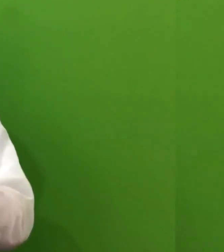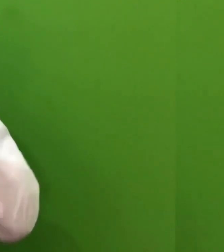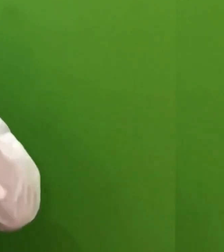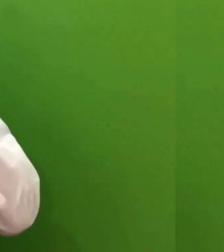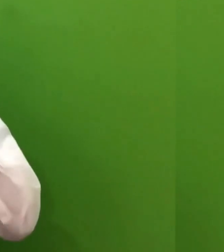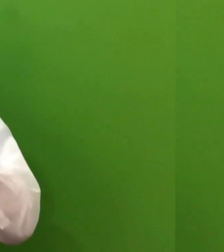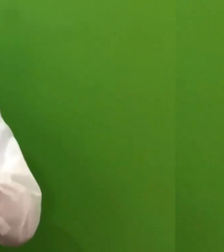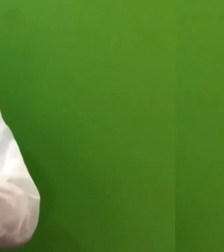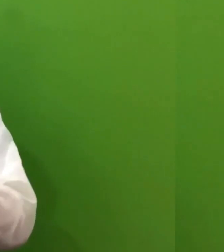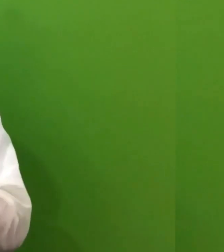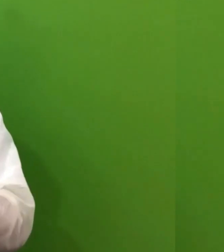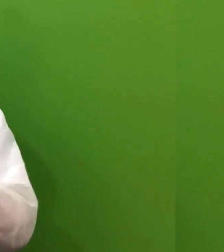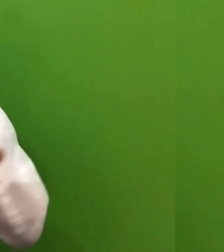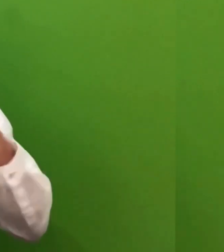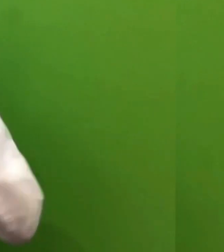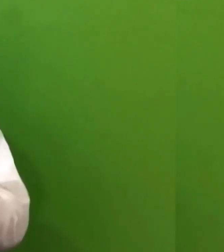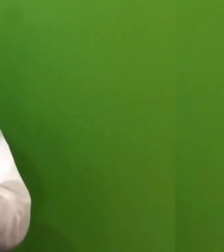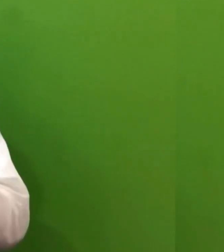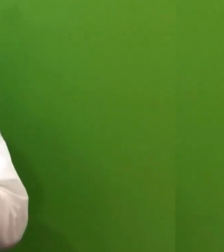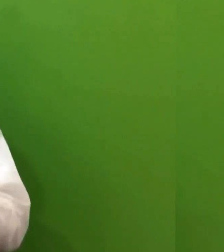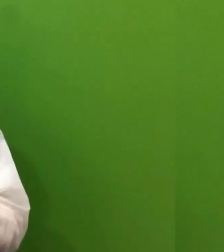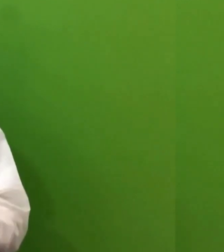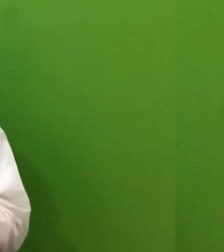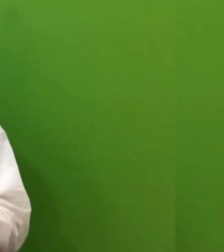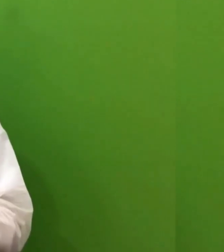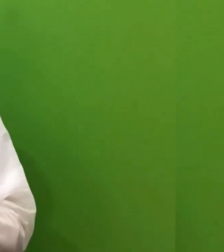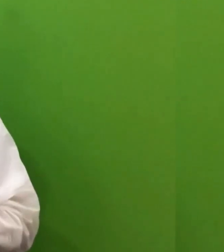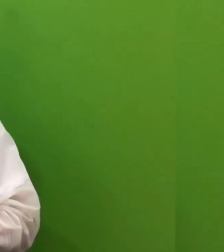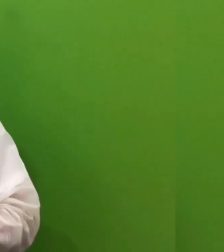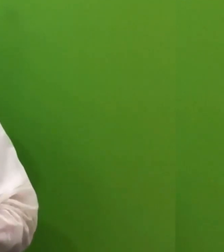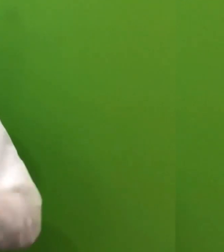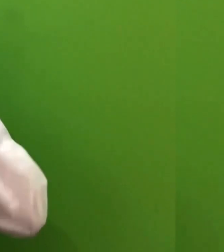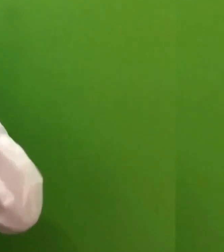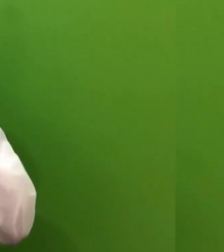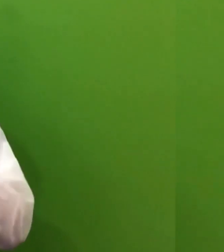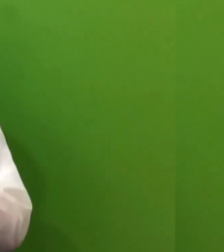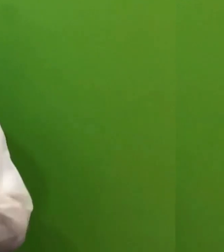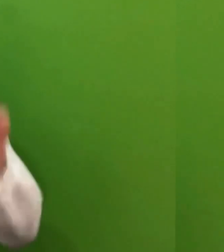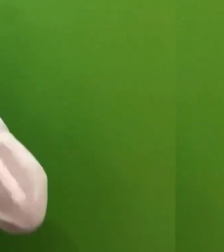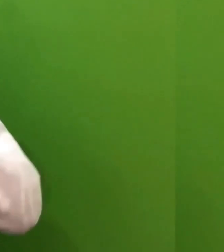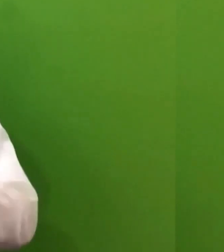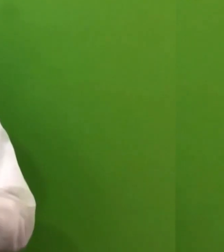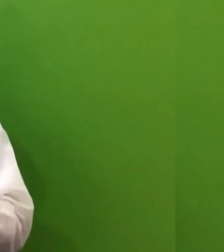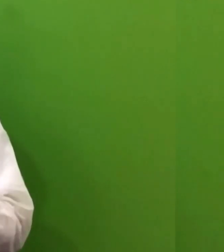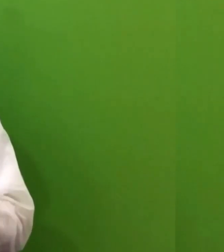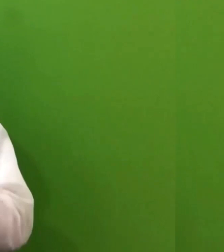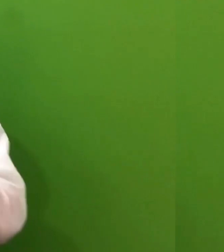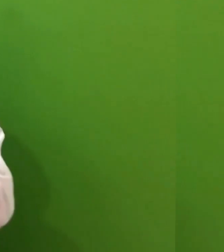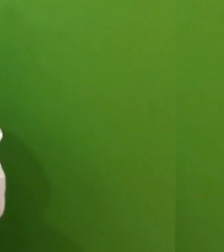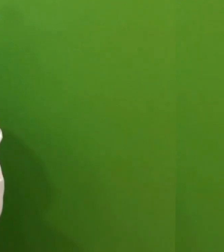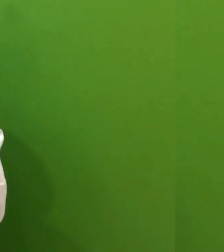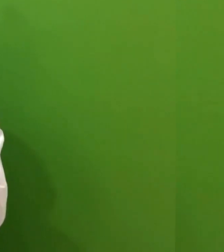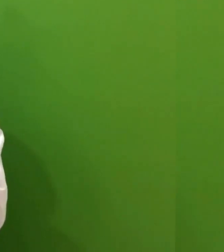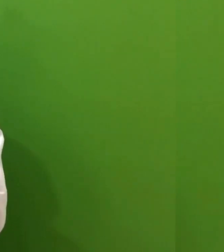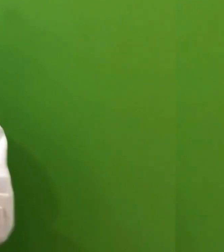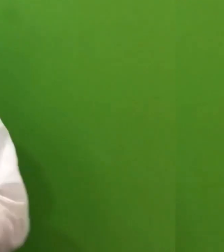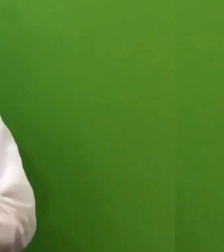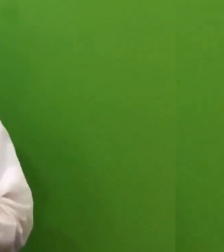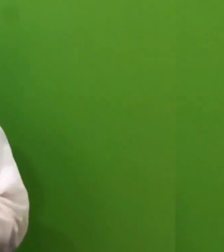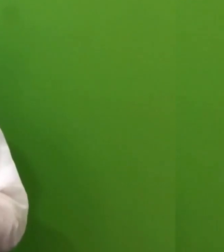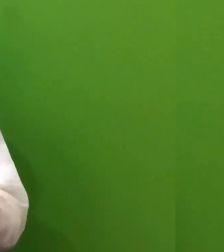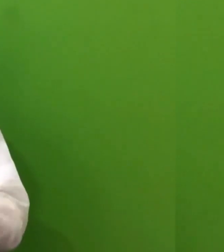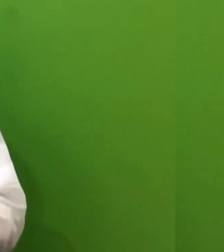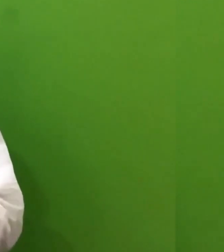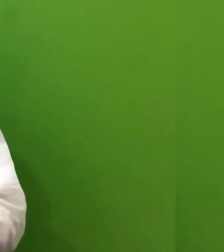치유로 새로운 틀이 세워지도록 인도하여 주시옵고 우리의 모든 삶이 오직 예수